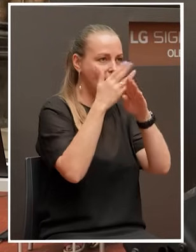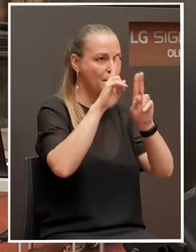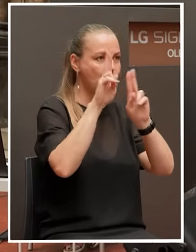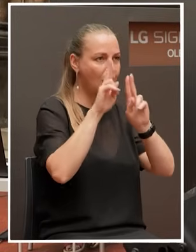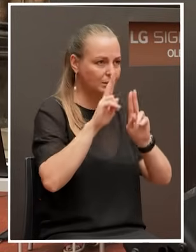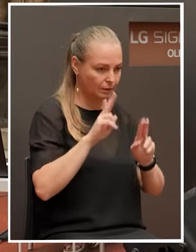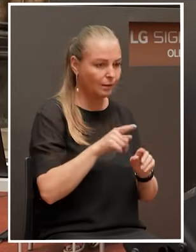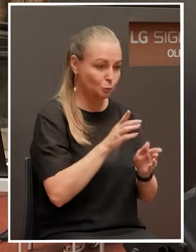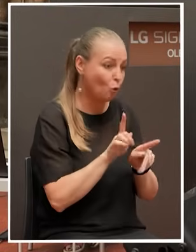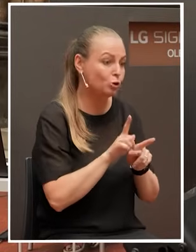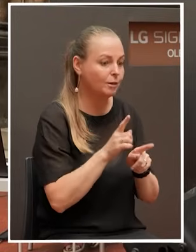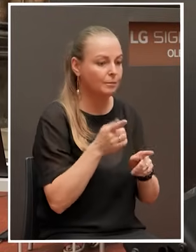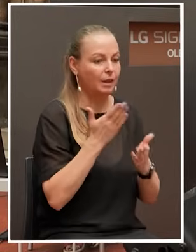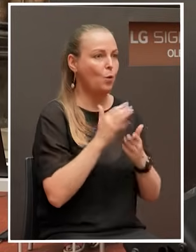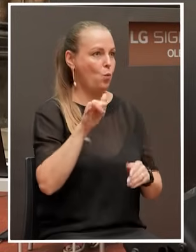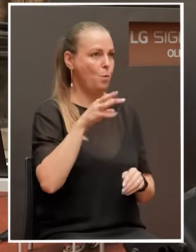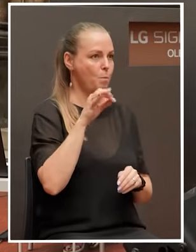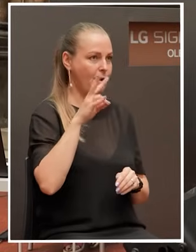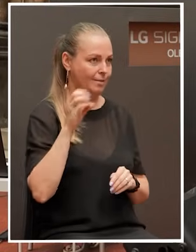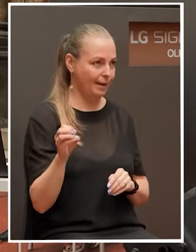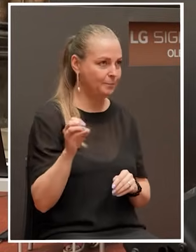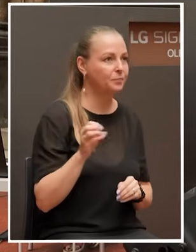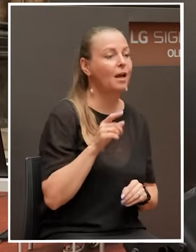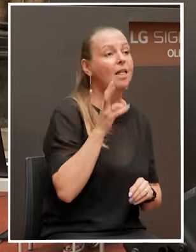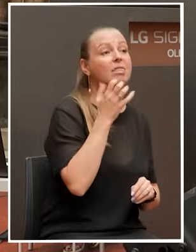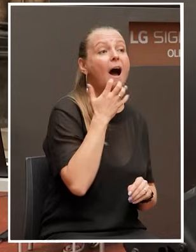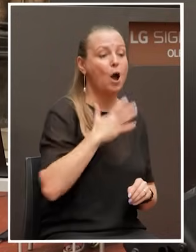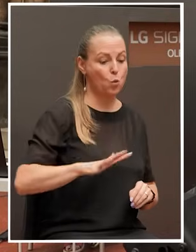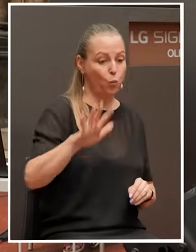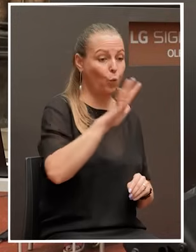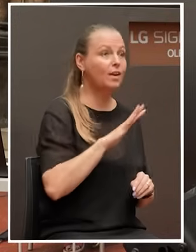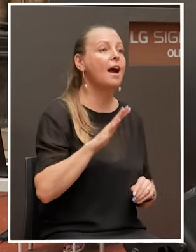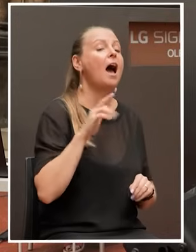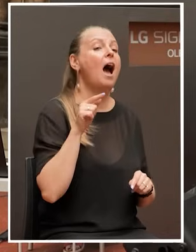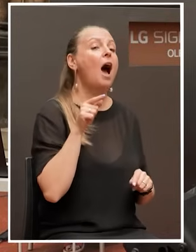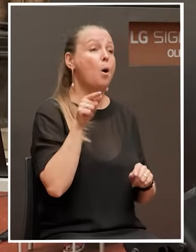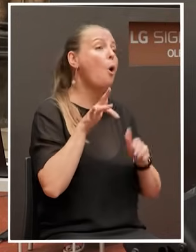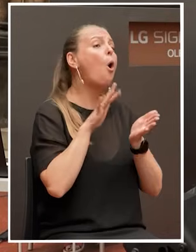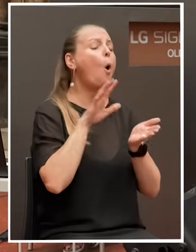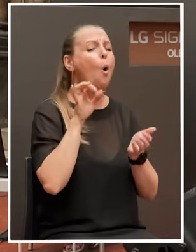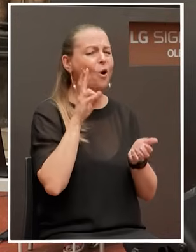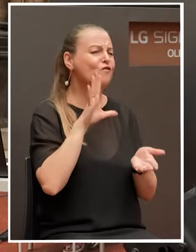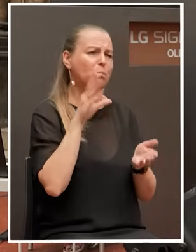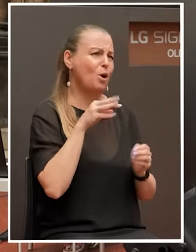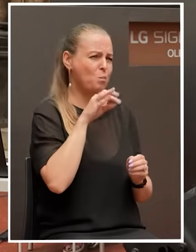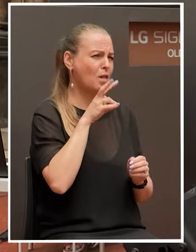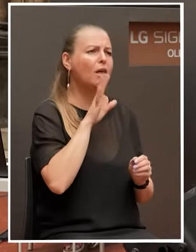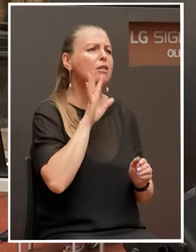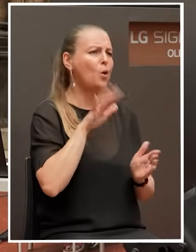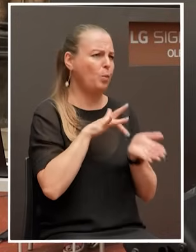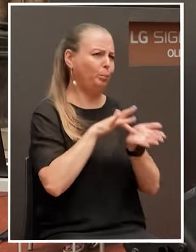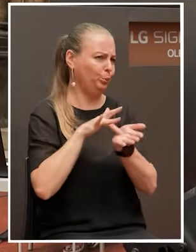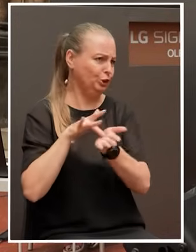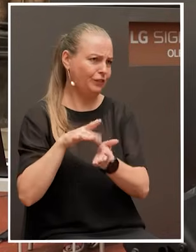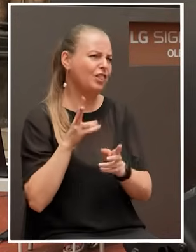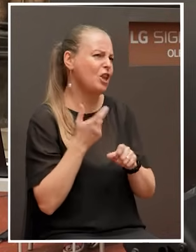играют большую роль. Моне очень тревожился. Там на юге это не его край. Он вообще путешествовать особенно не любит. За границу он